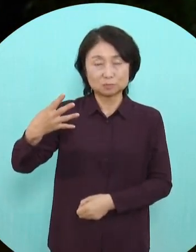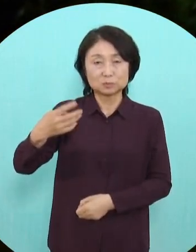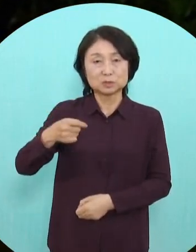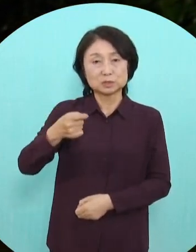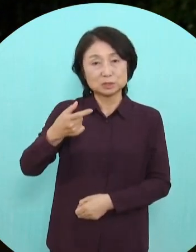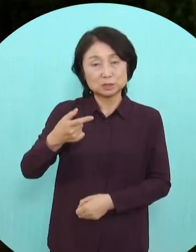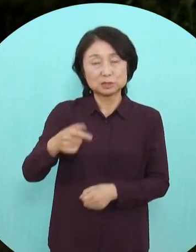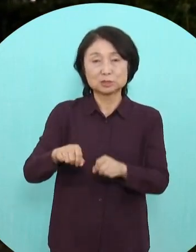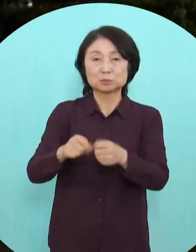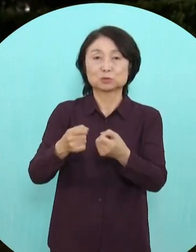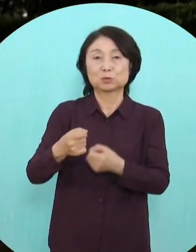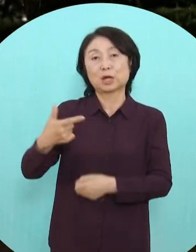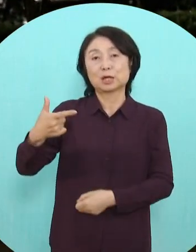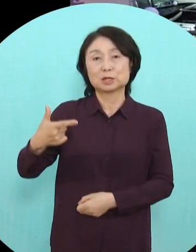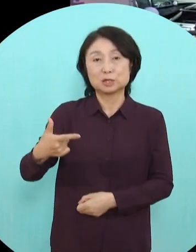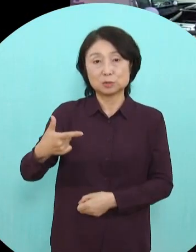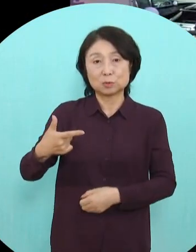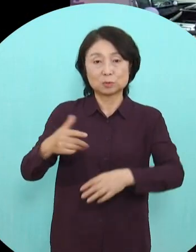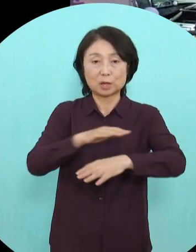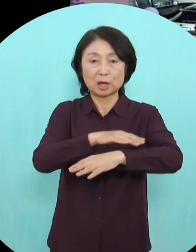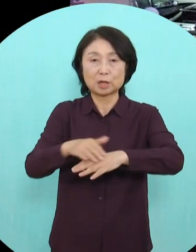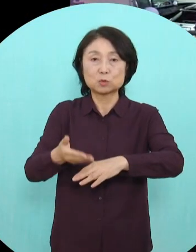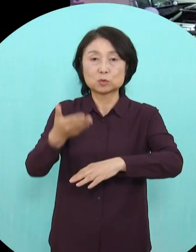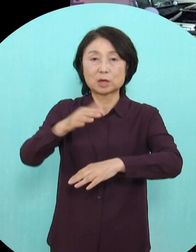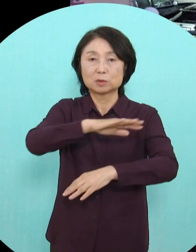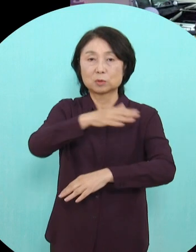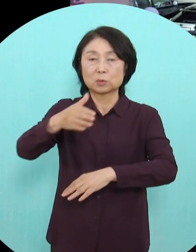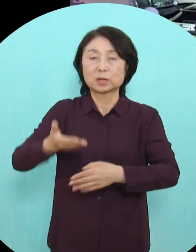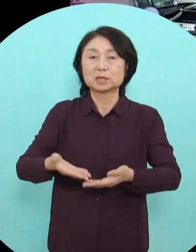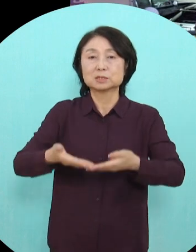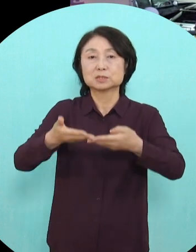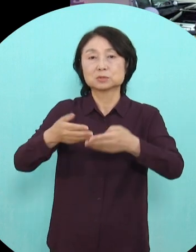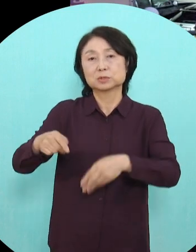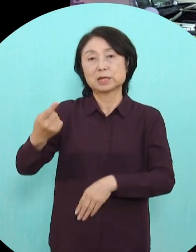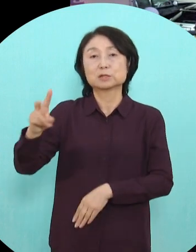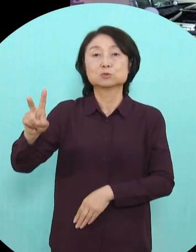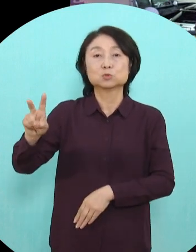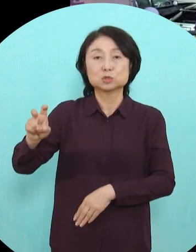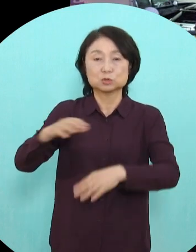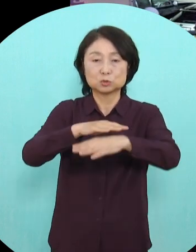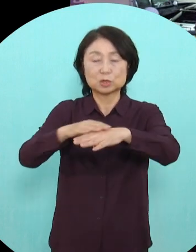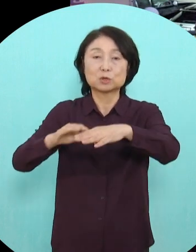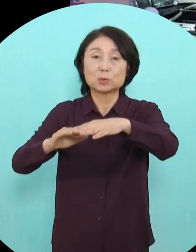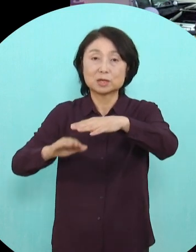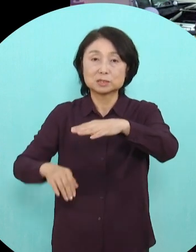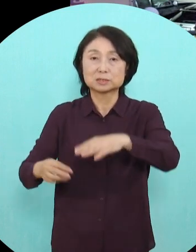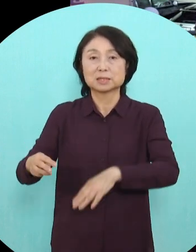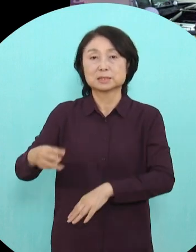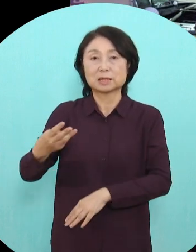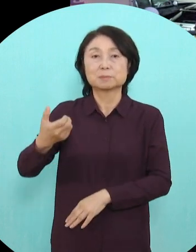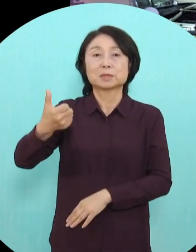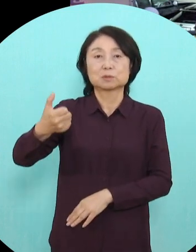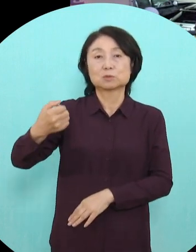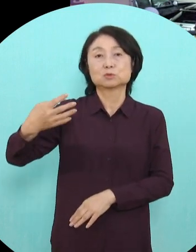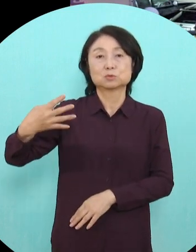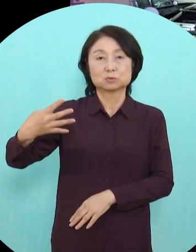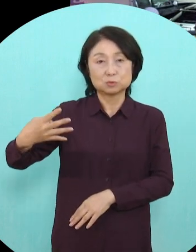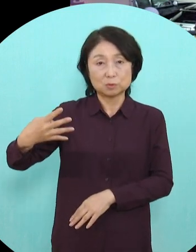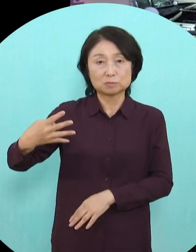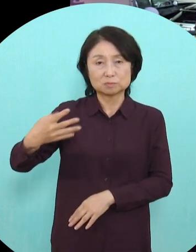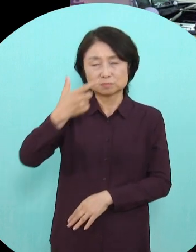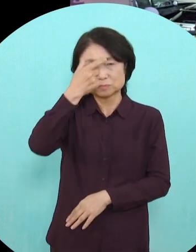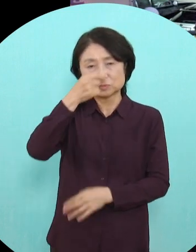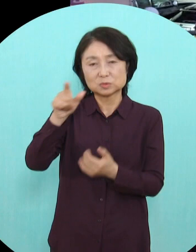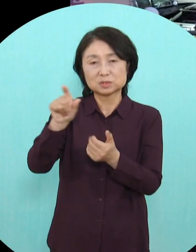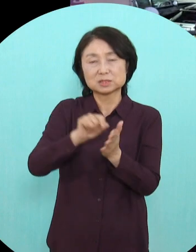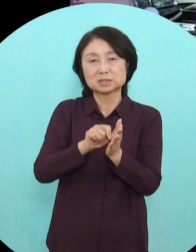一部損壊6件、床上浸水120件、床下浸水354件